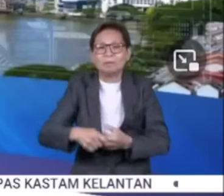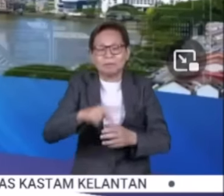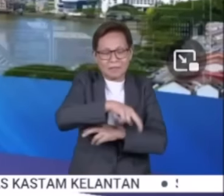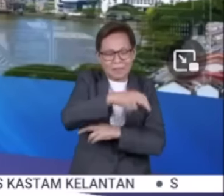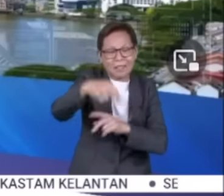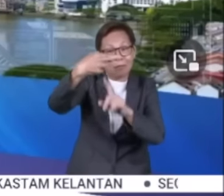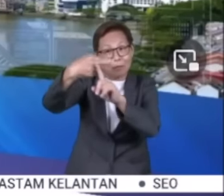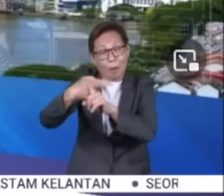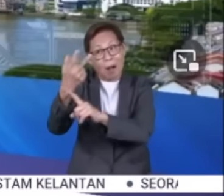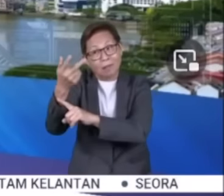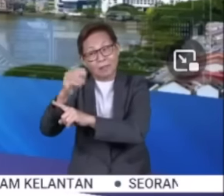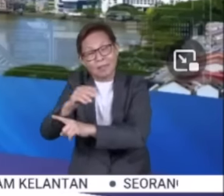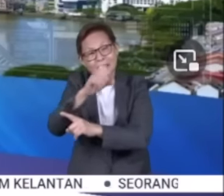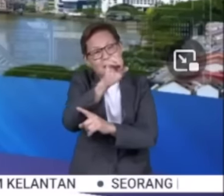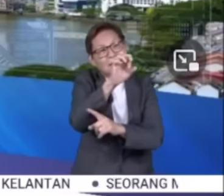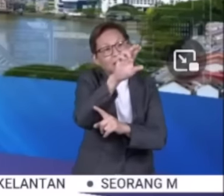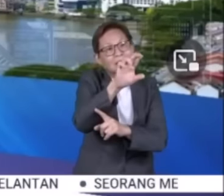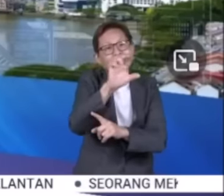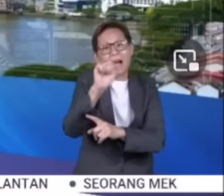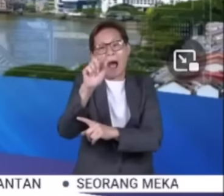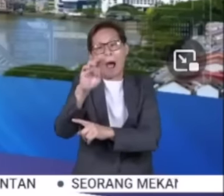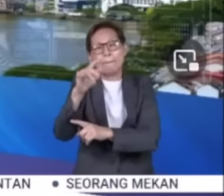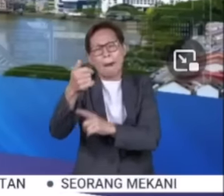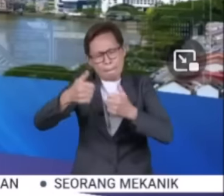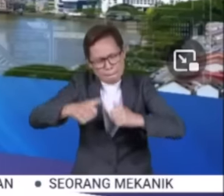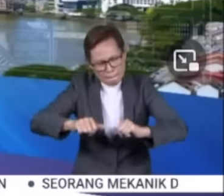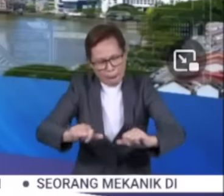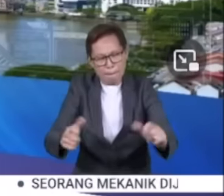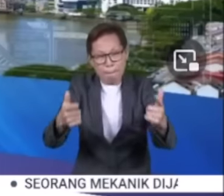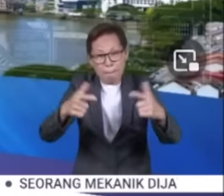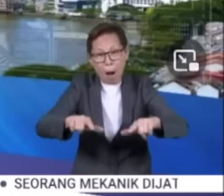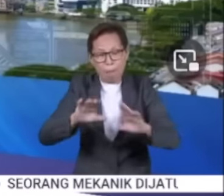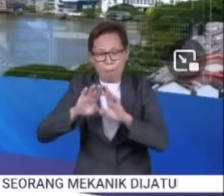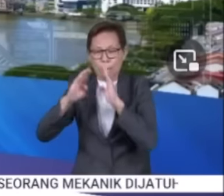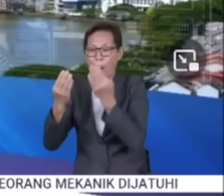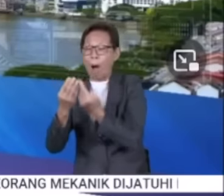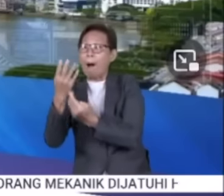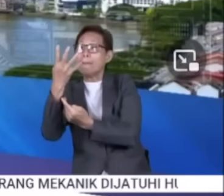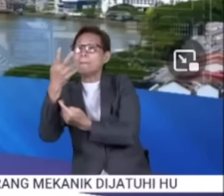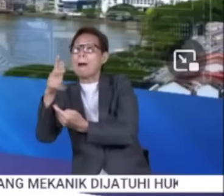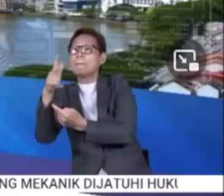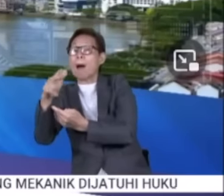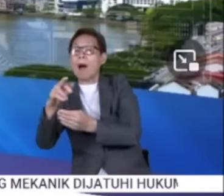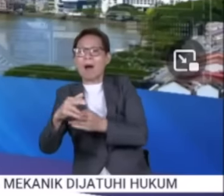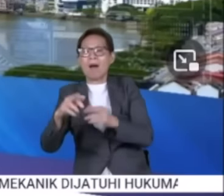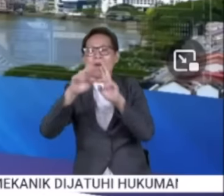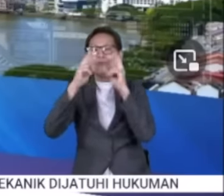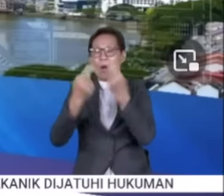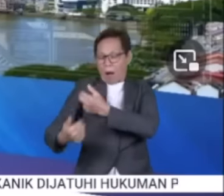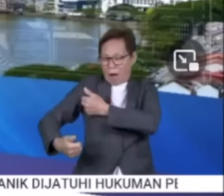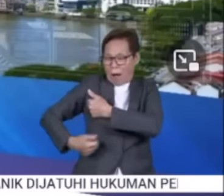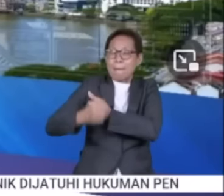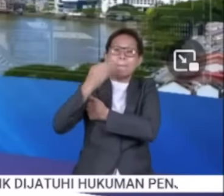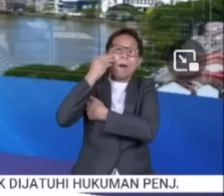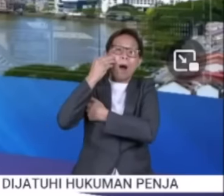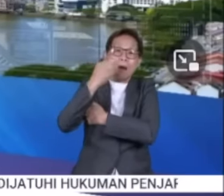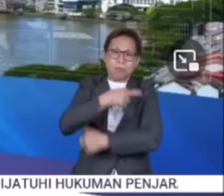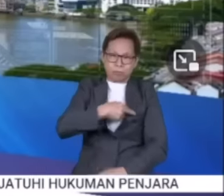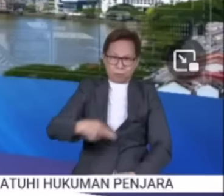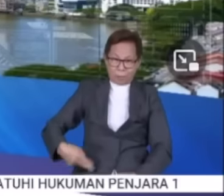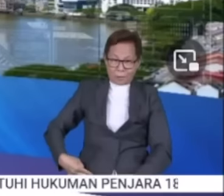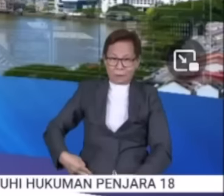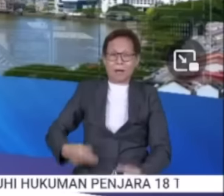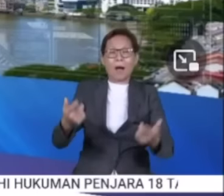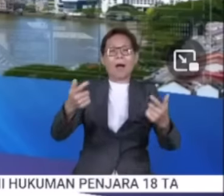Jelajah Ramadan RTM Sri Aman masih lagi berlangsung di Batalion ke-13 Regimen Askar Melayu Diraja Kem Pakit.